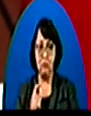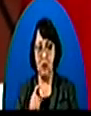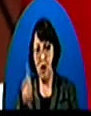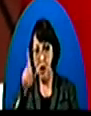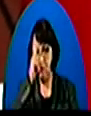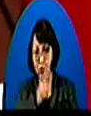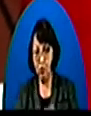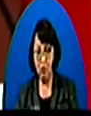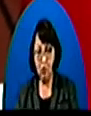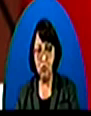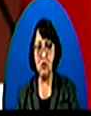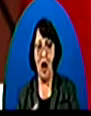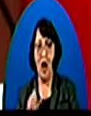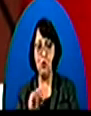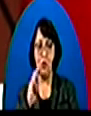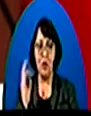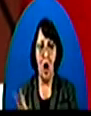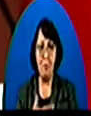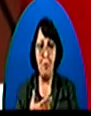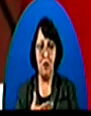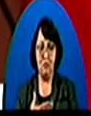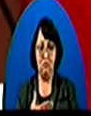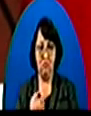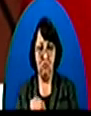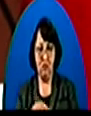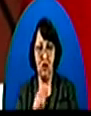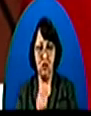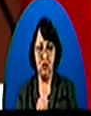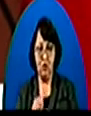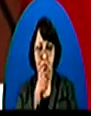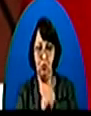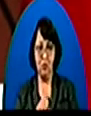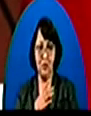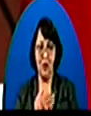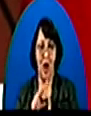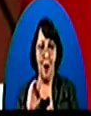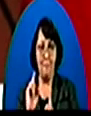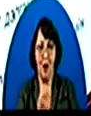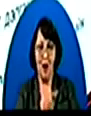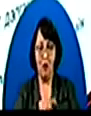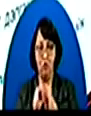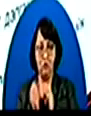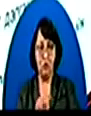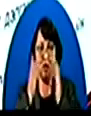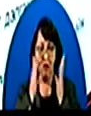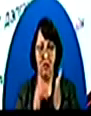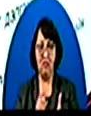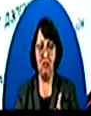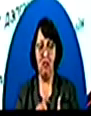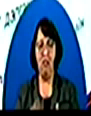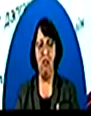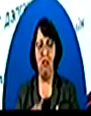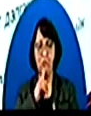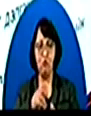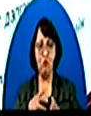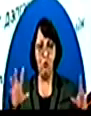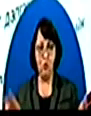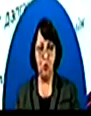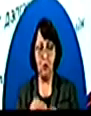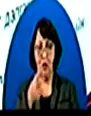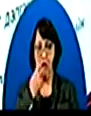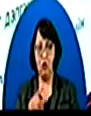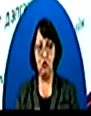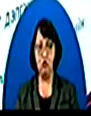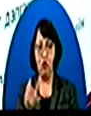энэ хүмүүсийн хан аюулгүй байдлыг хамгаалах чиглэл онцгойлон анхаарах хэрэгтэй байна гэдэг энэ том дүгнэлтийг хэлсэн. 7